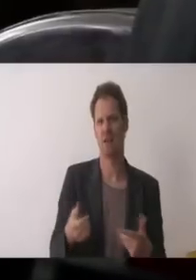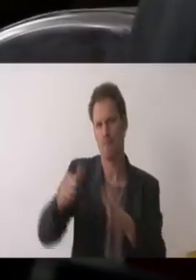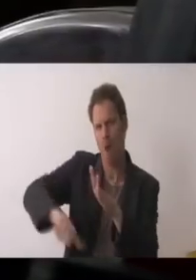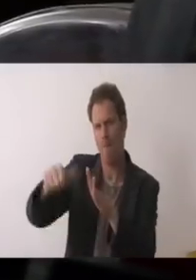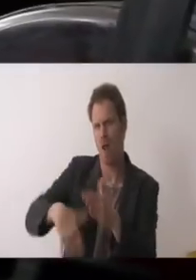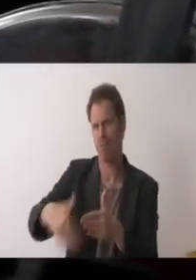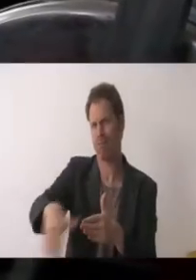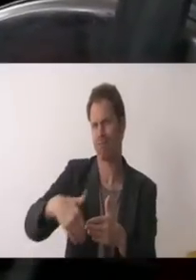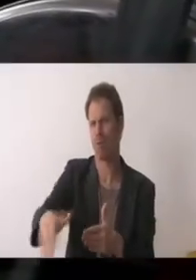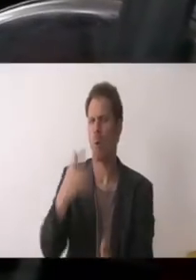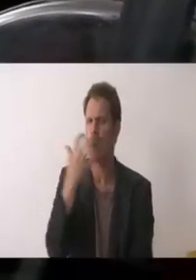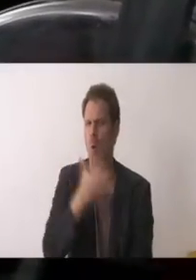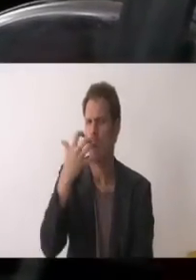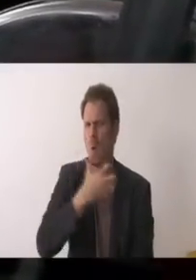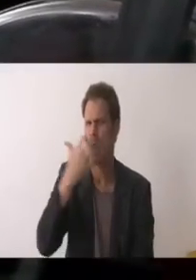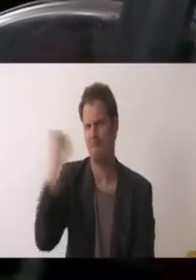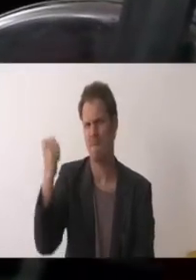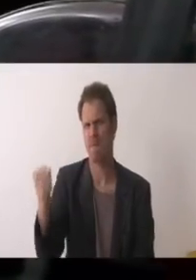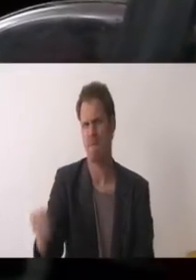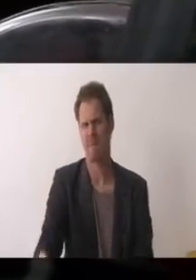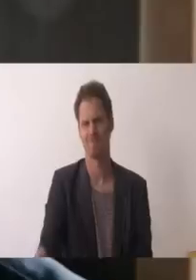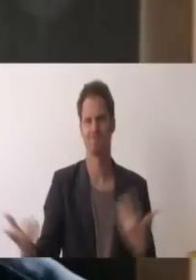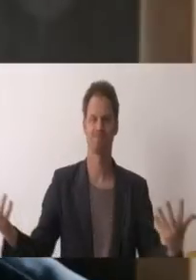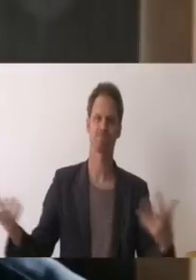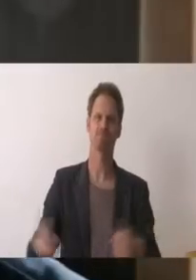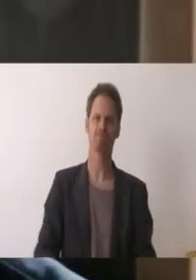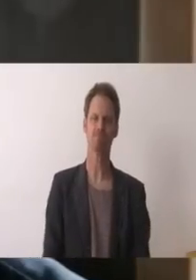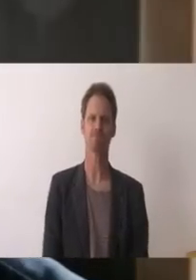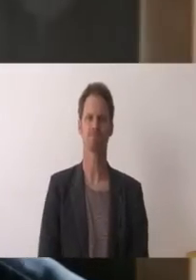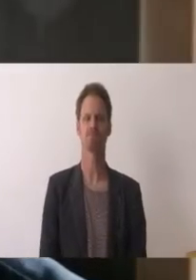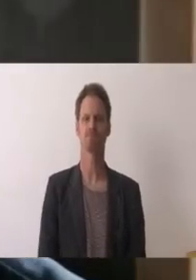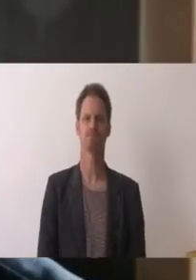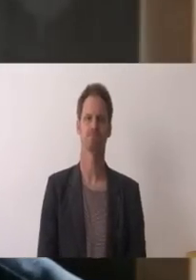mois, tous les jours. Nous devons agir jusqu'à ce que la Palestine soit libre et le blocus levé.